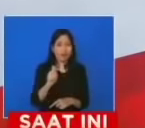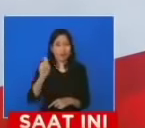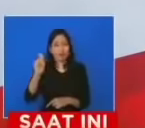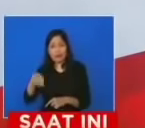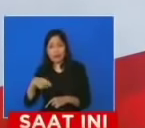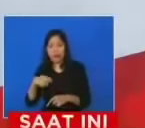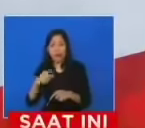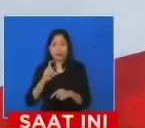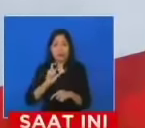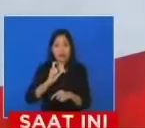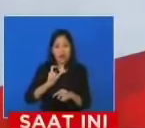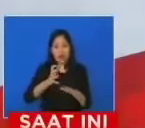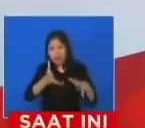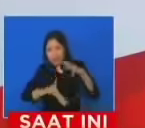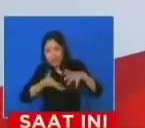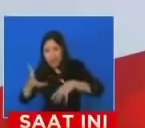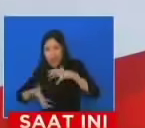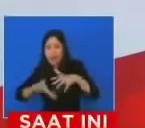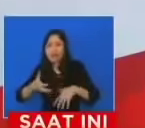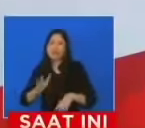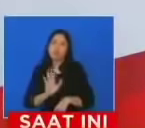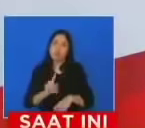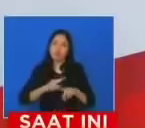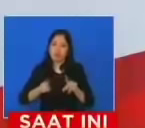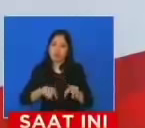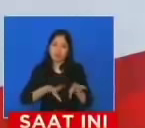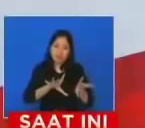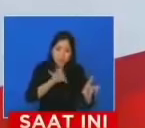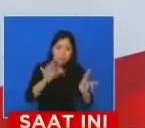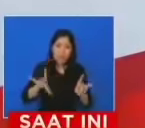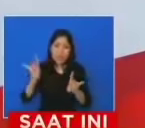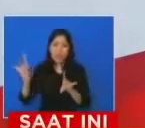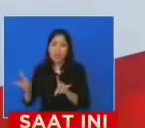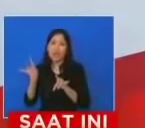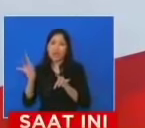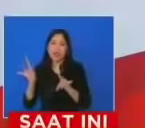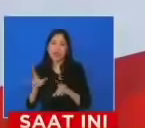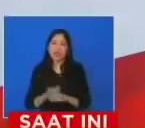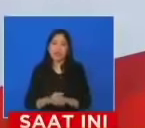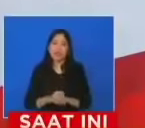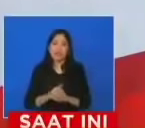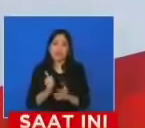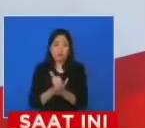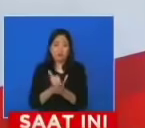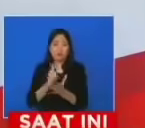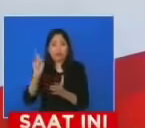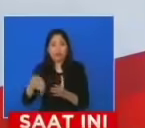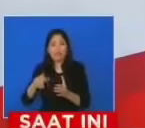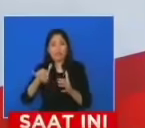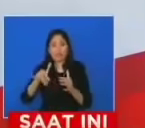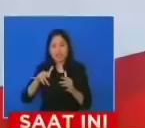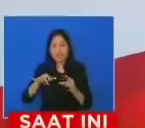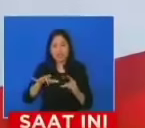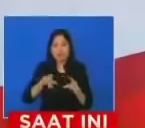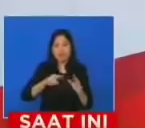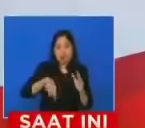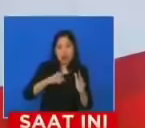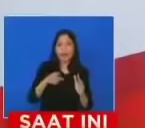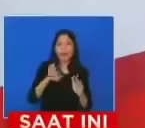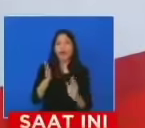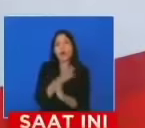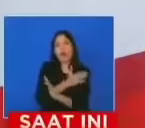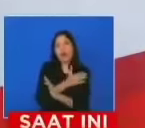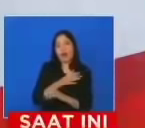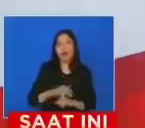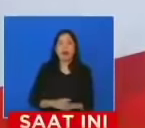acak, tetapi terpilih dan terstruktur, dimulai dari awal.